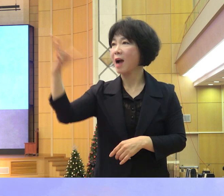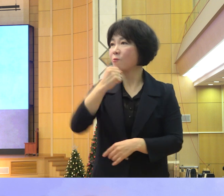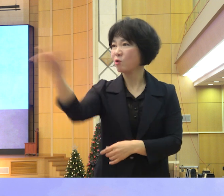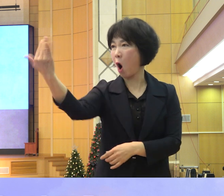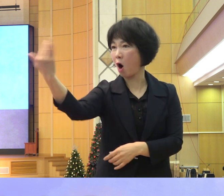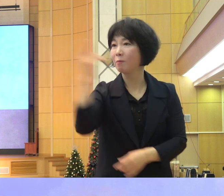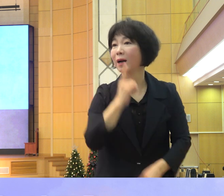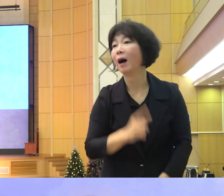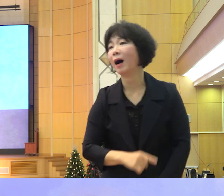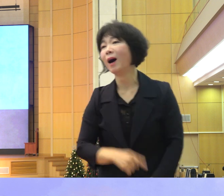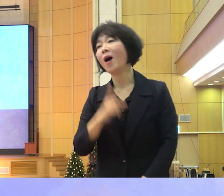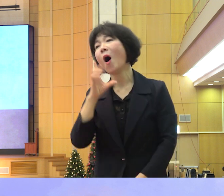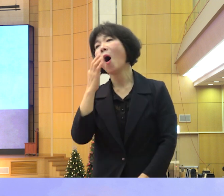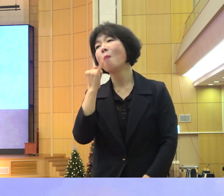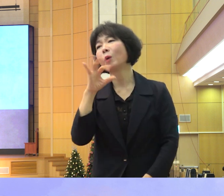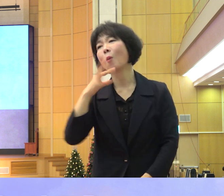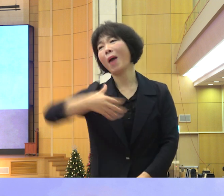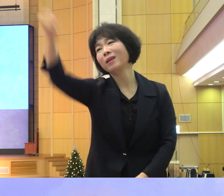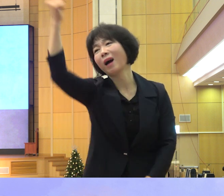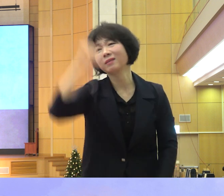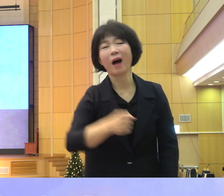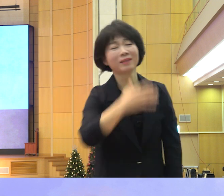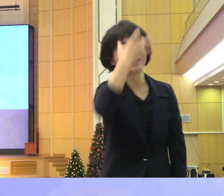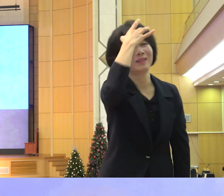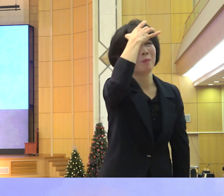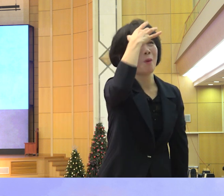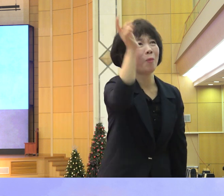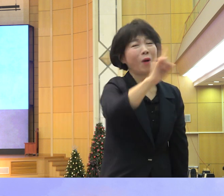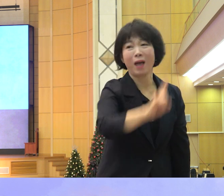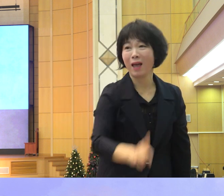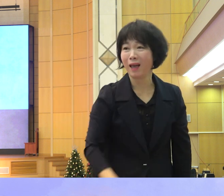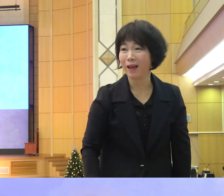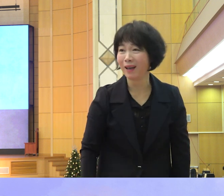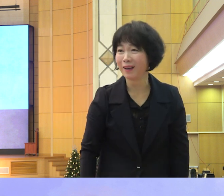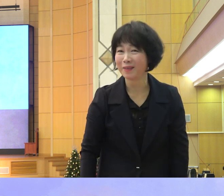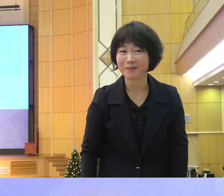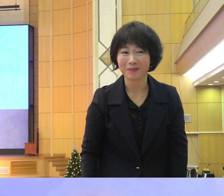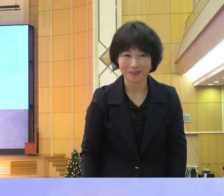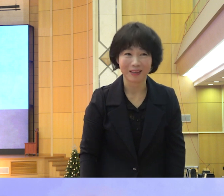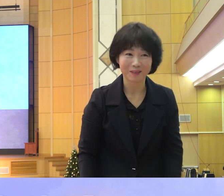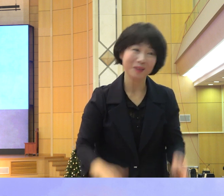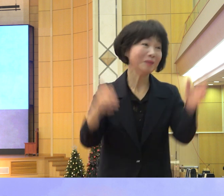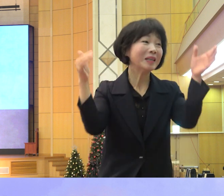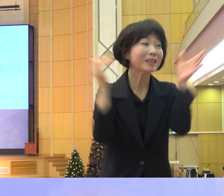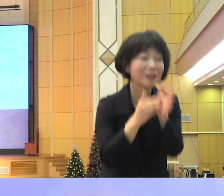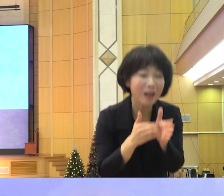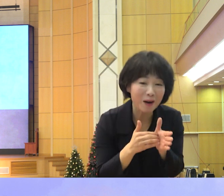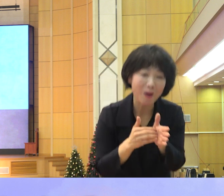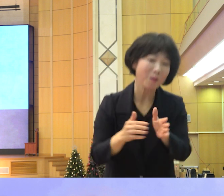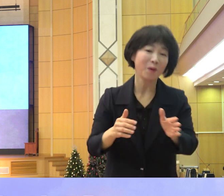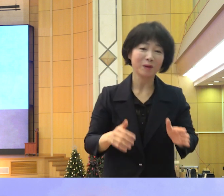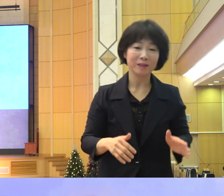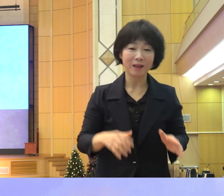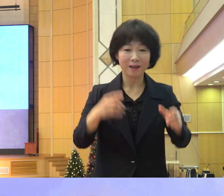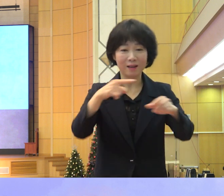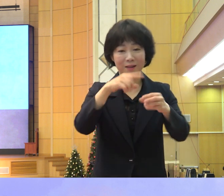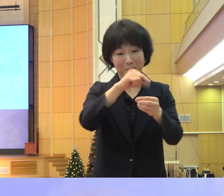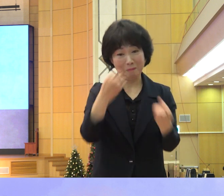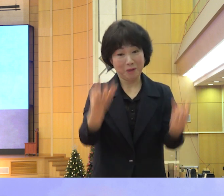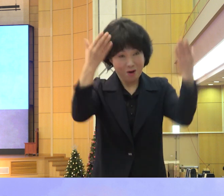뭐 식사도 좀 하고 또 이렇게 설날이니까 또 이런 좋은 얘기도 하고, 그러다가